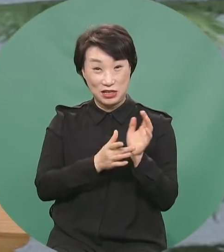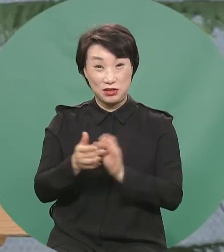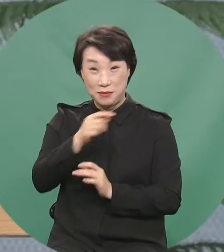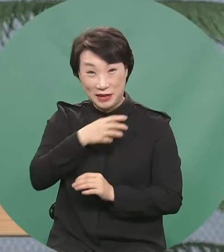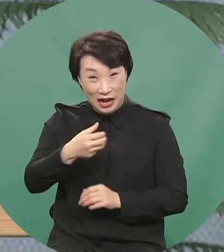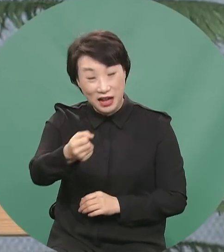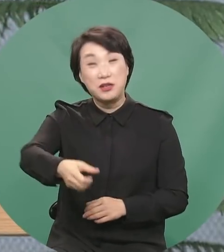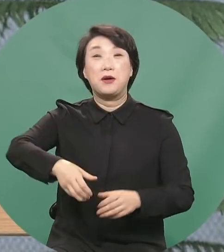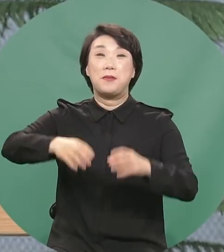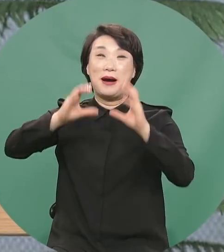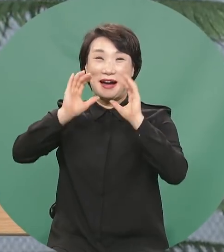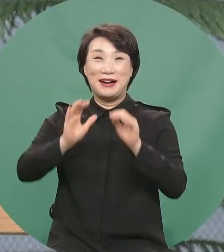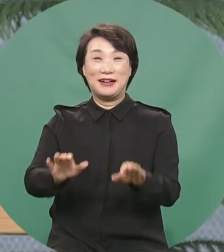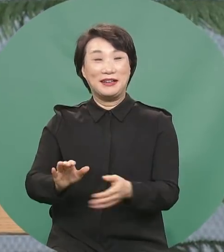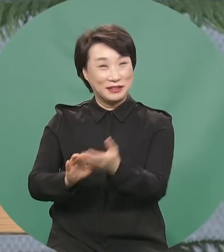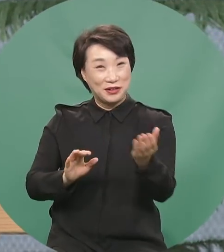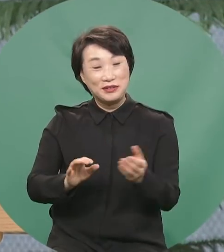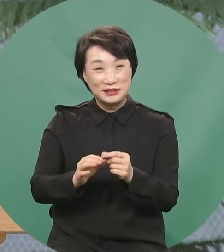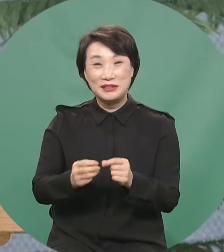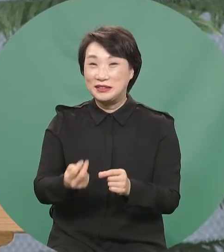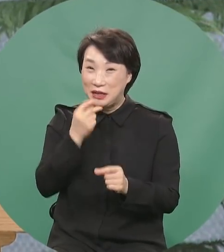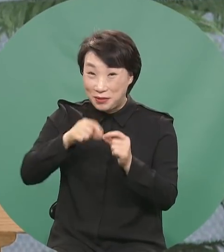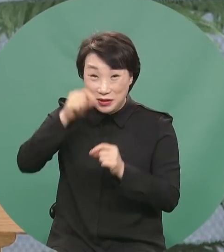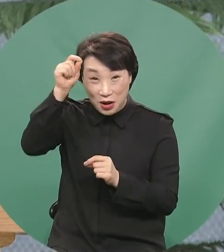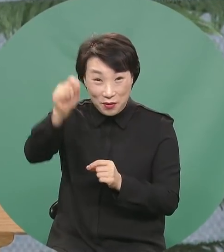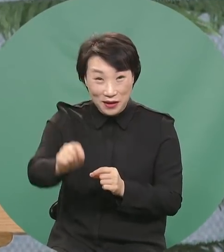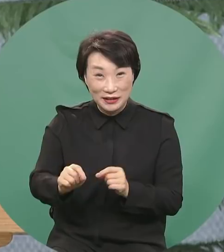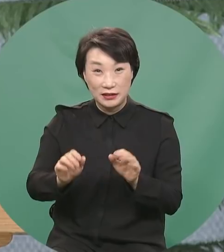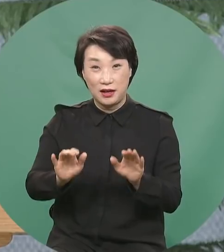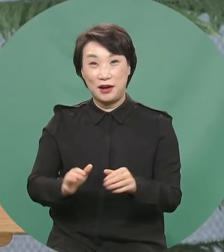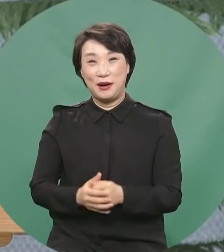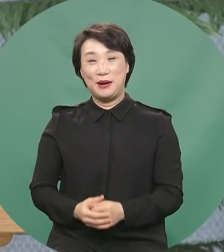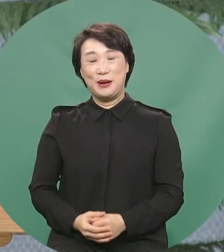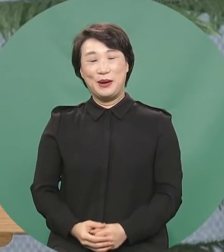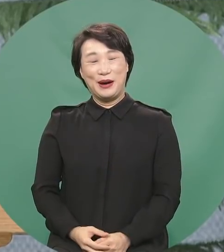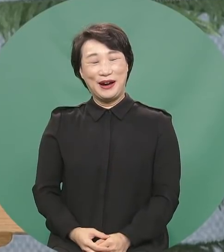피를 받아 마셔라. 영원한 생명이니라.